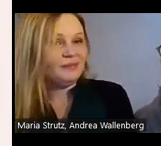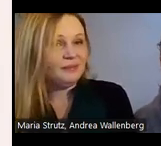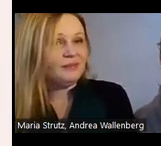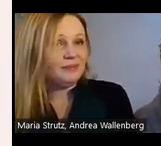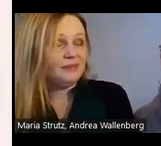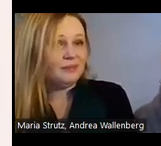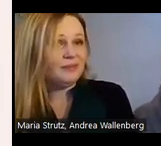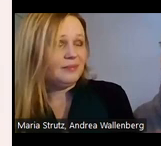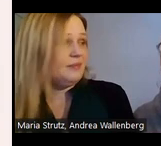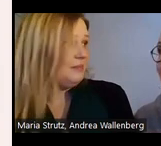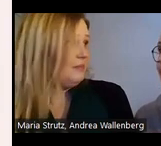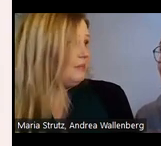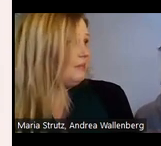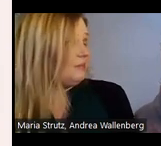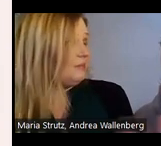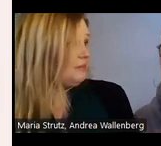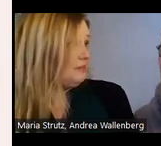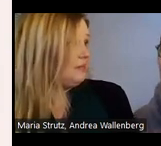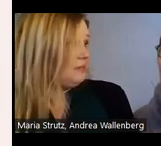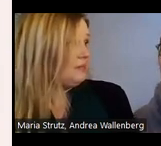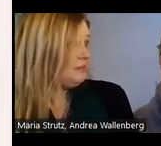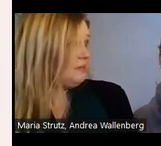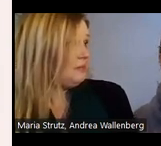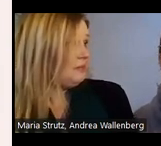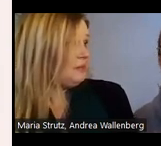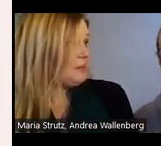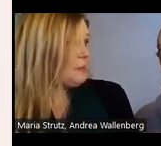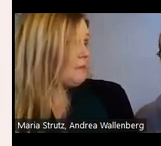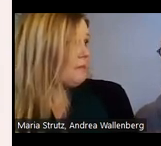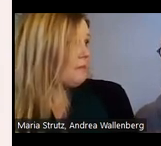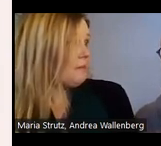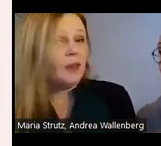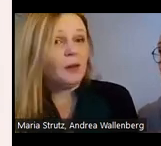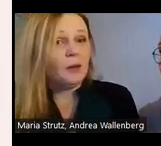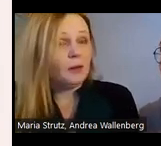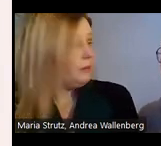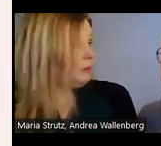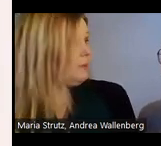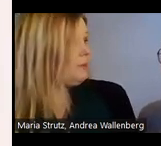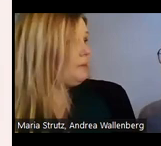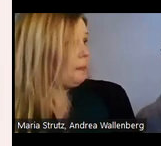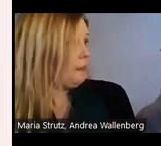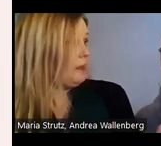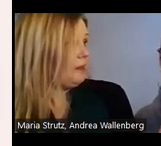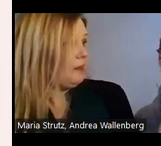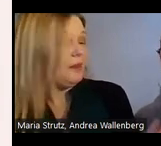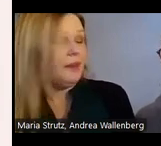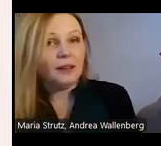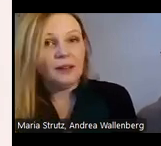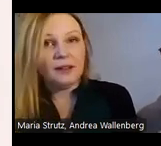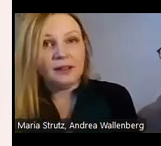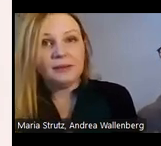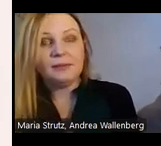in någonting som vuxen in i leken och utvidgar barnets lek. Mm. Och locka fram olika typer